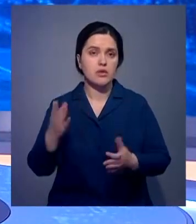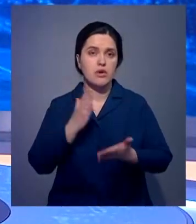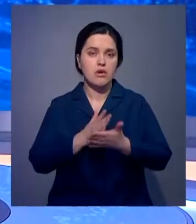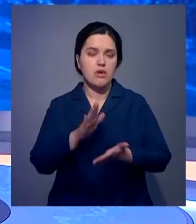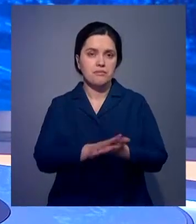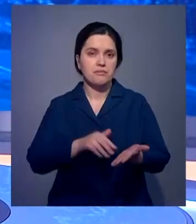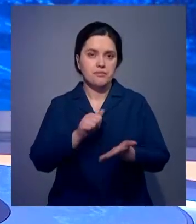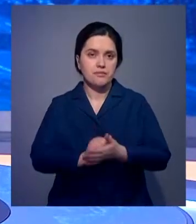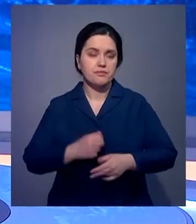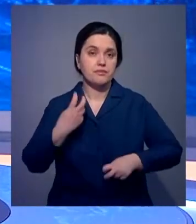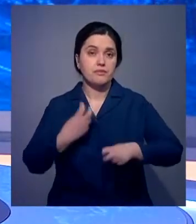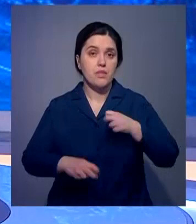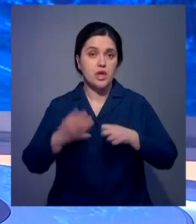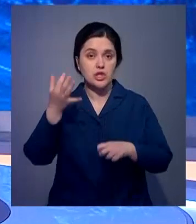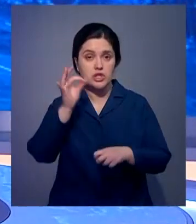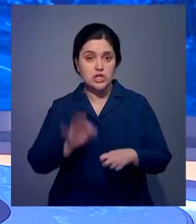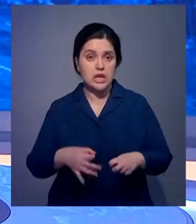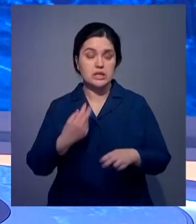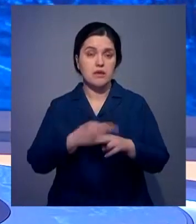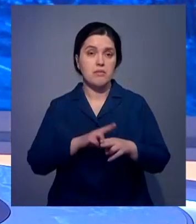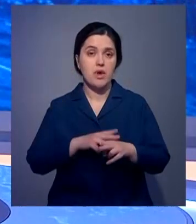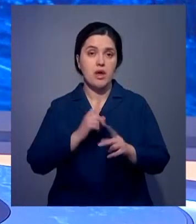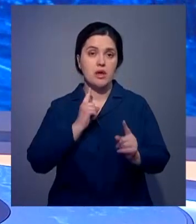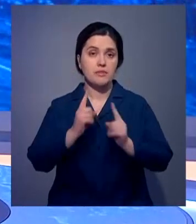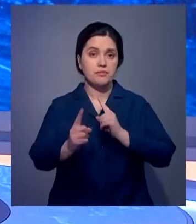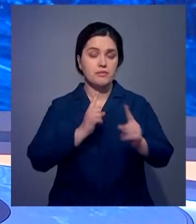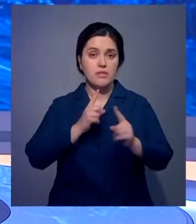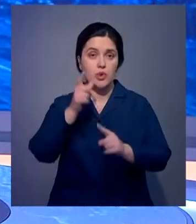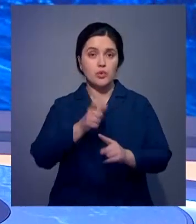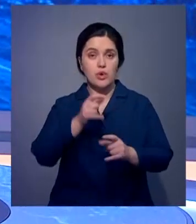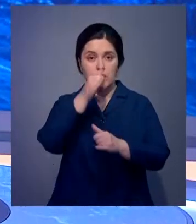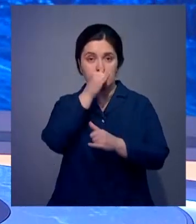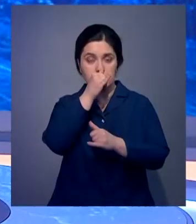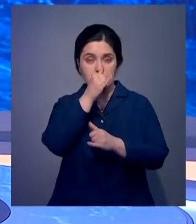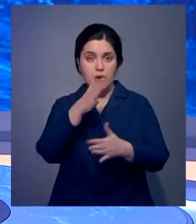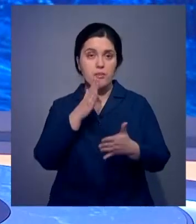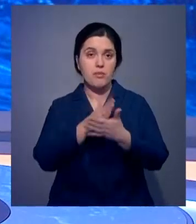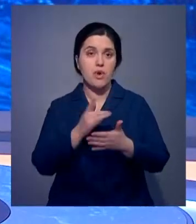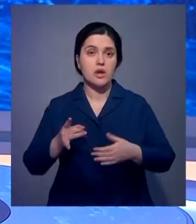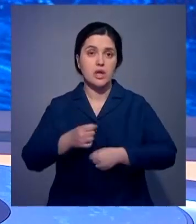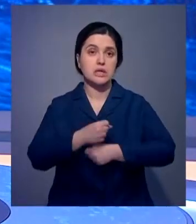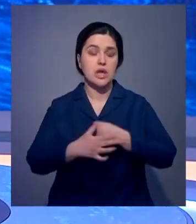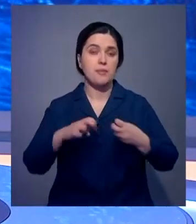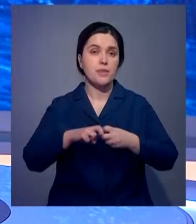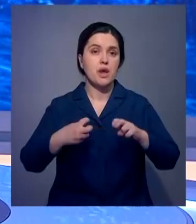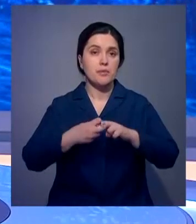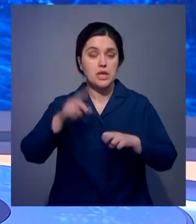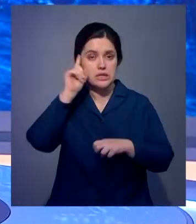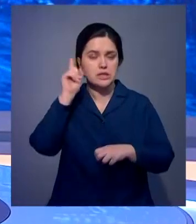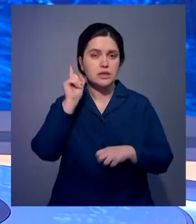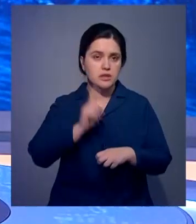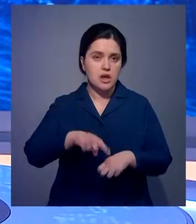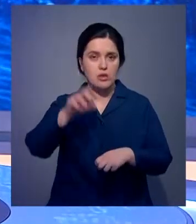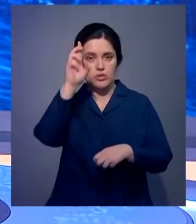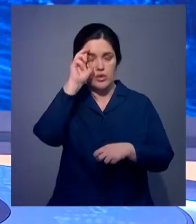аварийном состоянии. Из-за этого часто прерывается дорожная связь нескольких тысяч жителей с районным центром. О проблеме знают